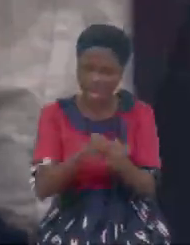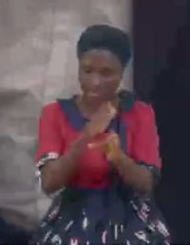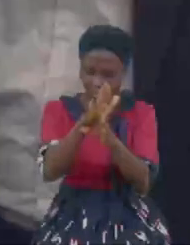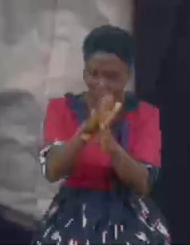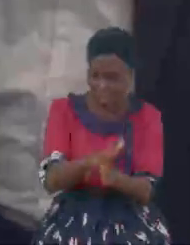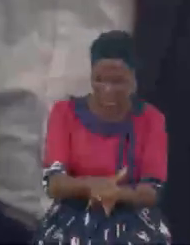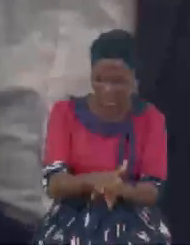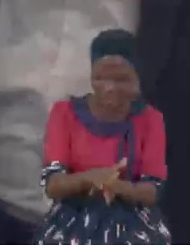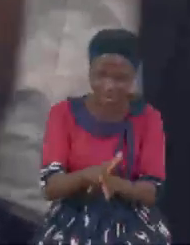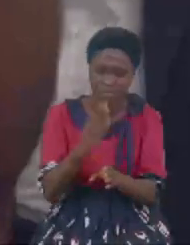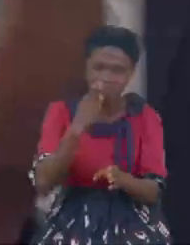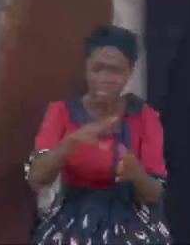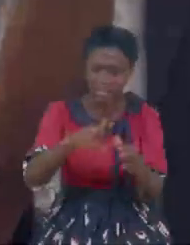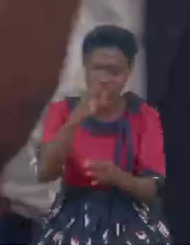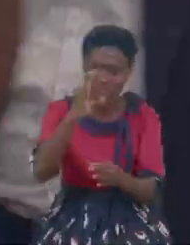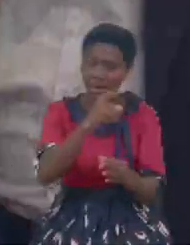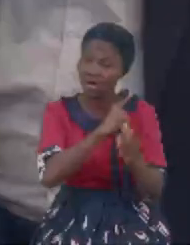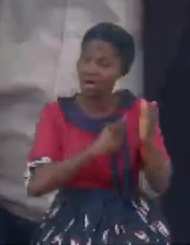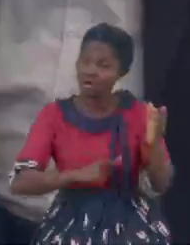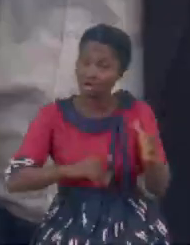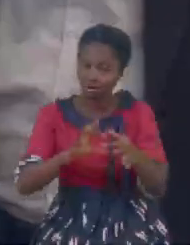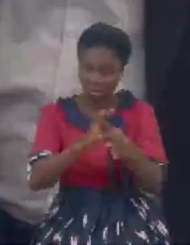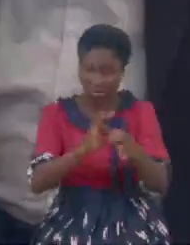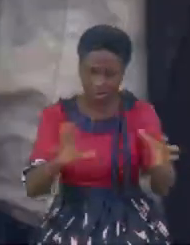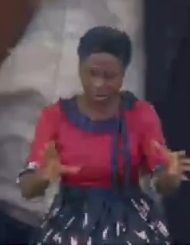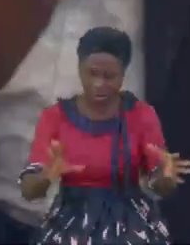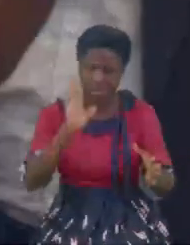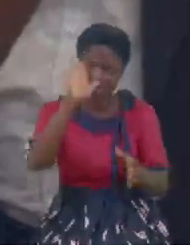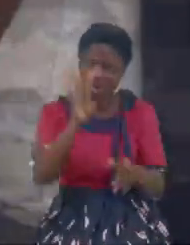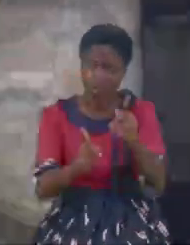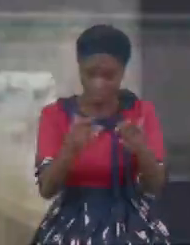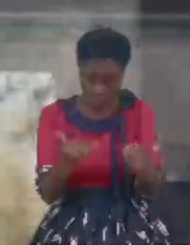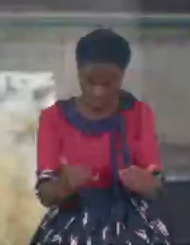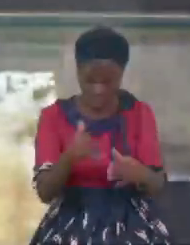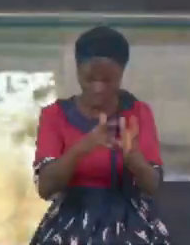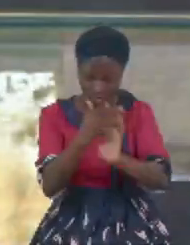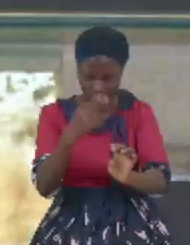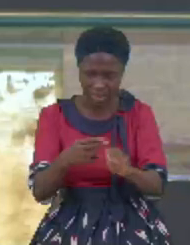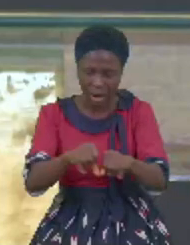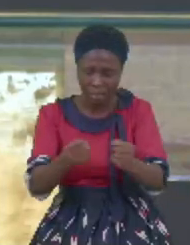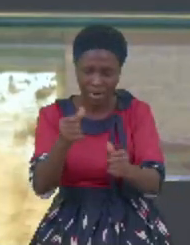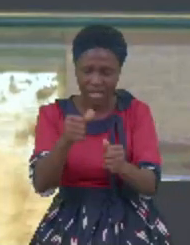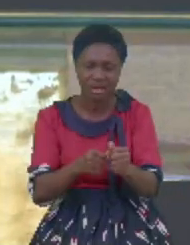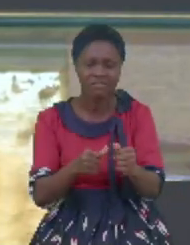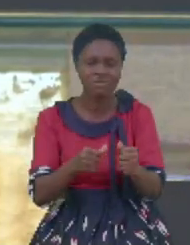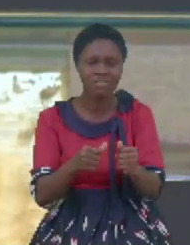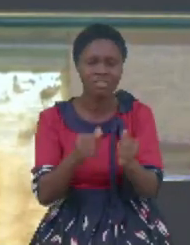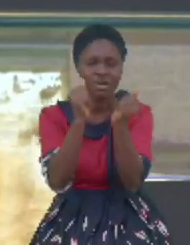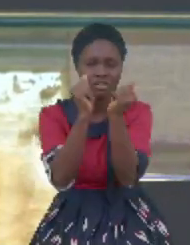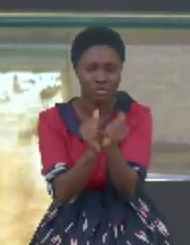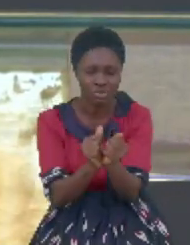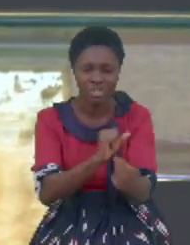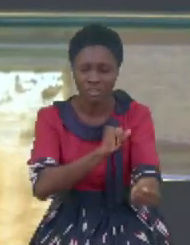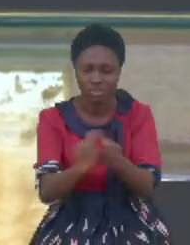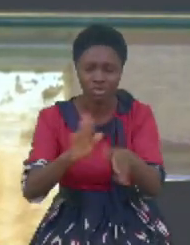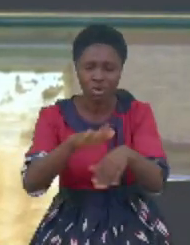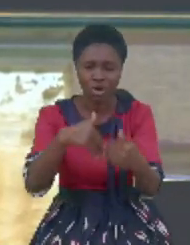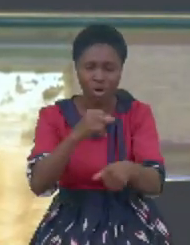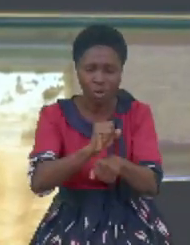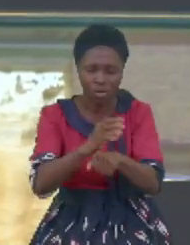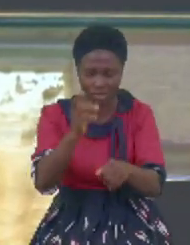Jésus-Christ. Tout esprit oppresseur, je prie maintenant que tu libères ton peuple, brise